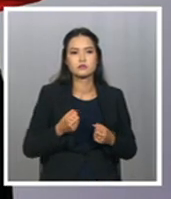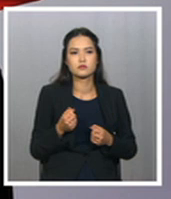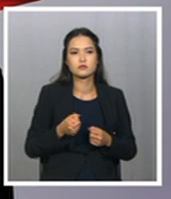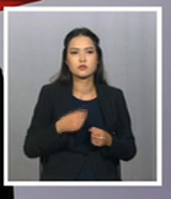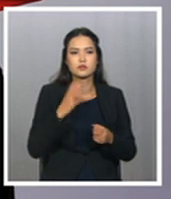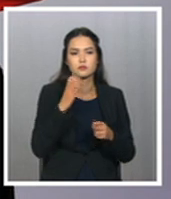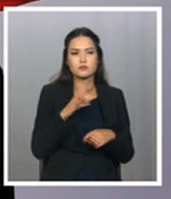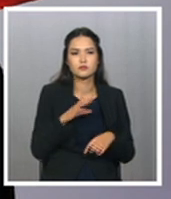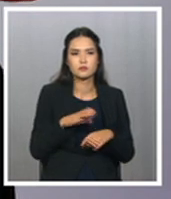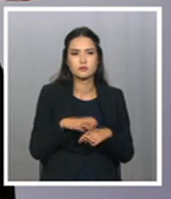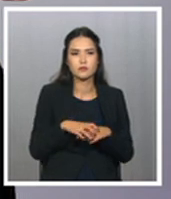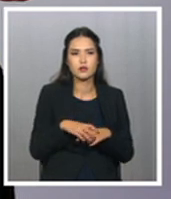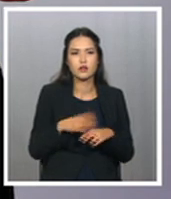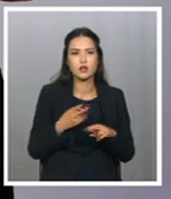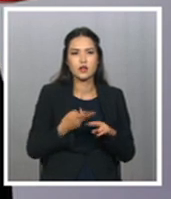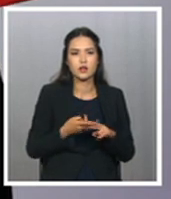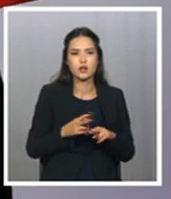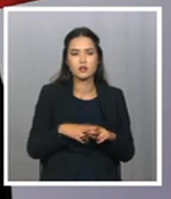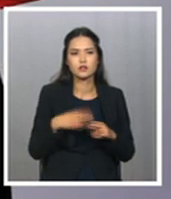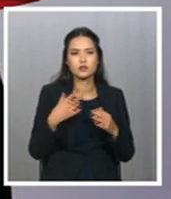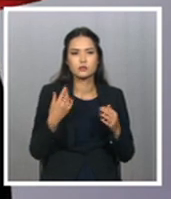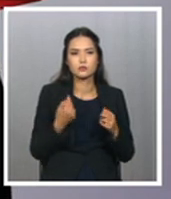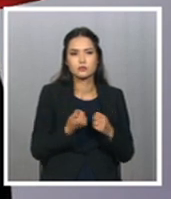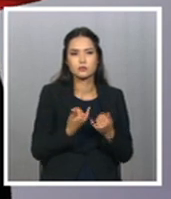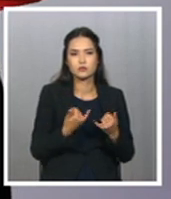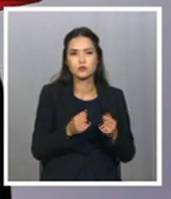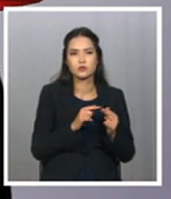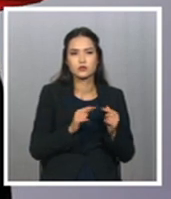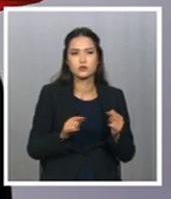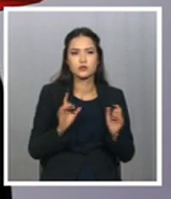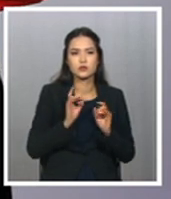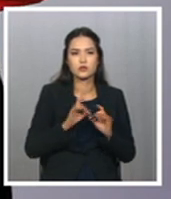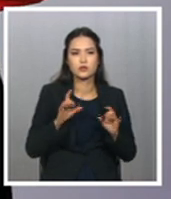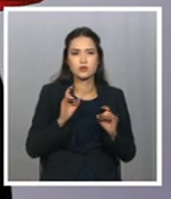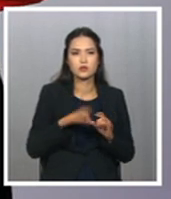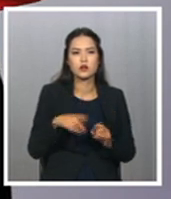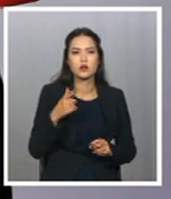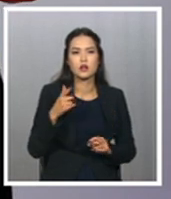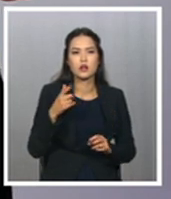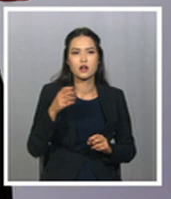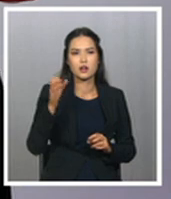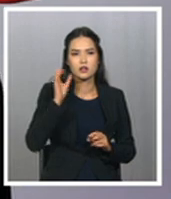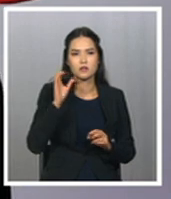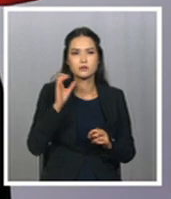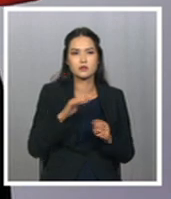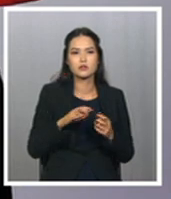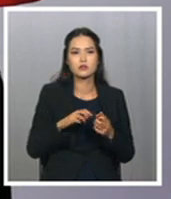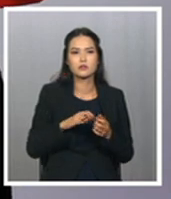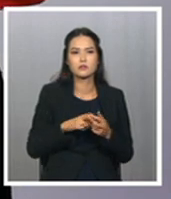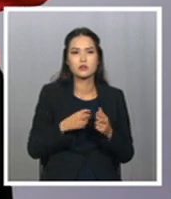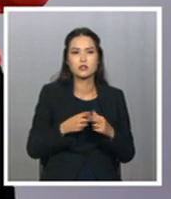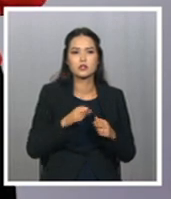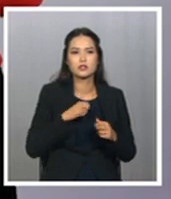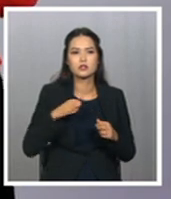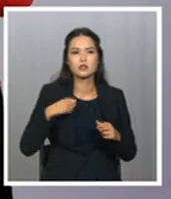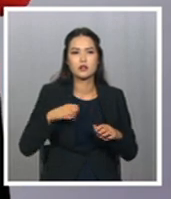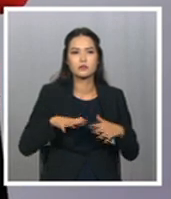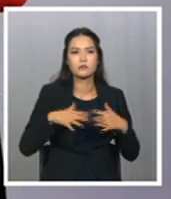отырсаңыздар, бұл бүгінгі күнде айтылып жатқан ғаламдық мәселенің ең үлкені.